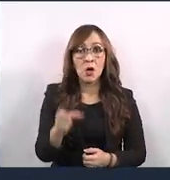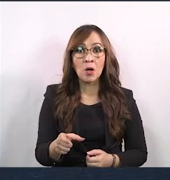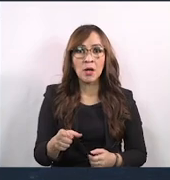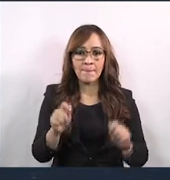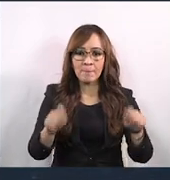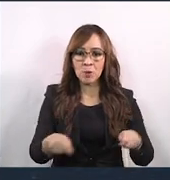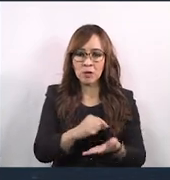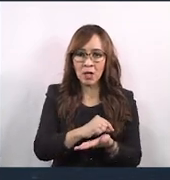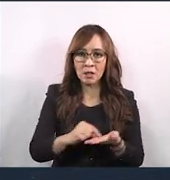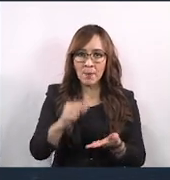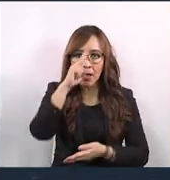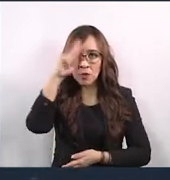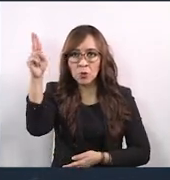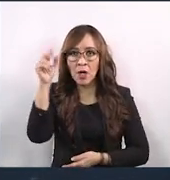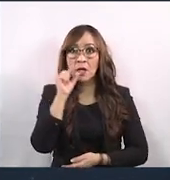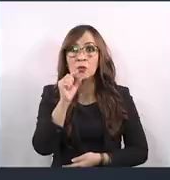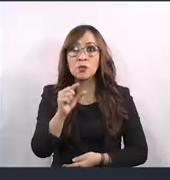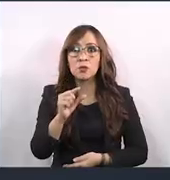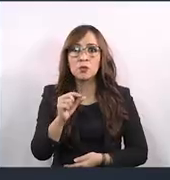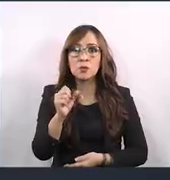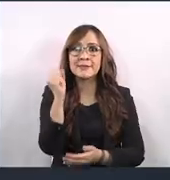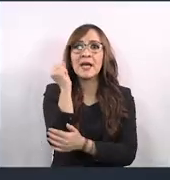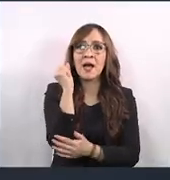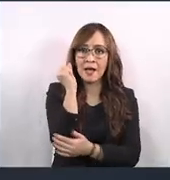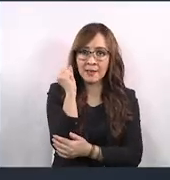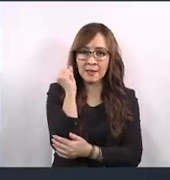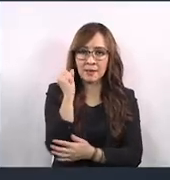Hai orang memakai nama Tuhan untuk berbuat kejahatan